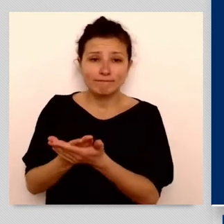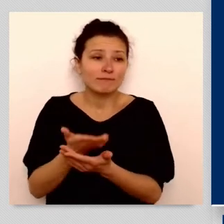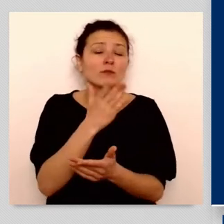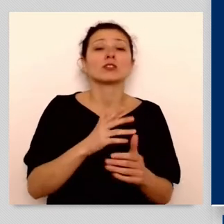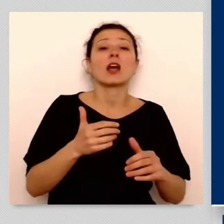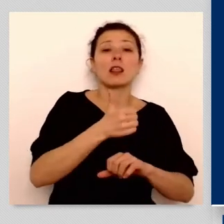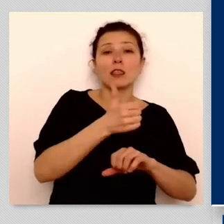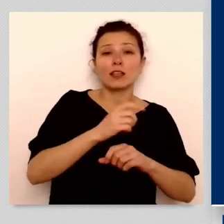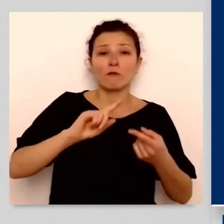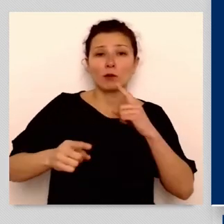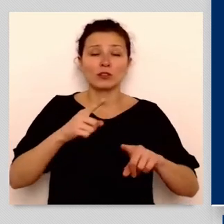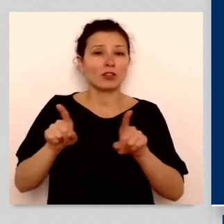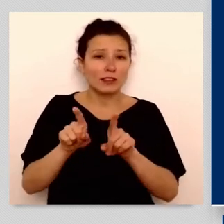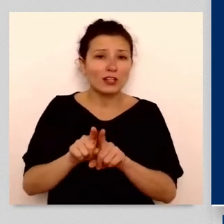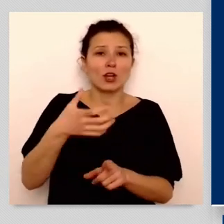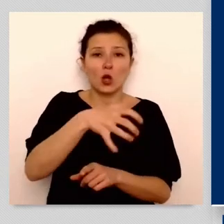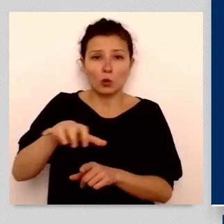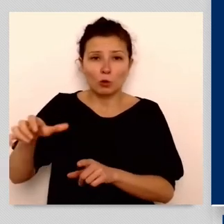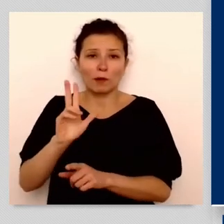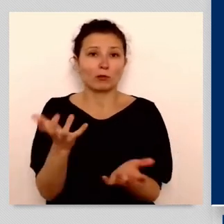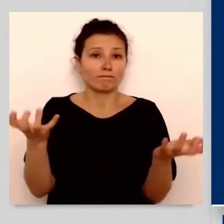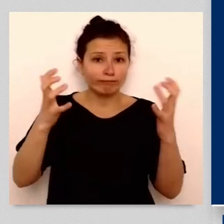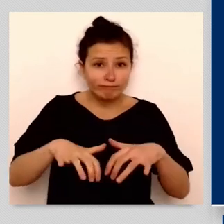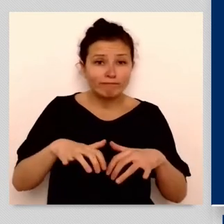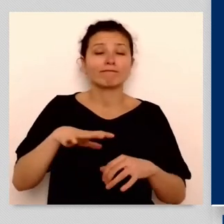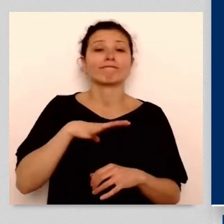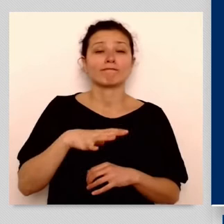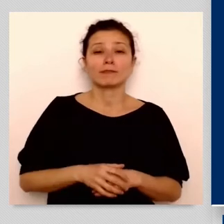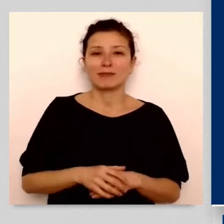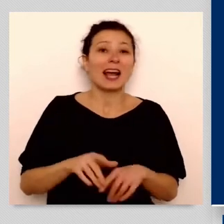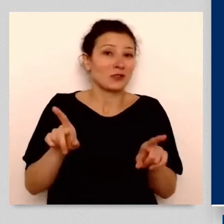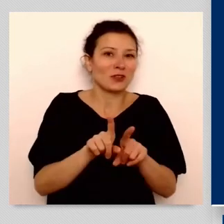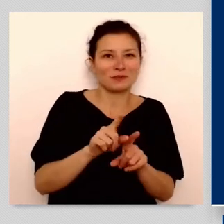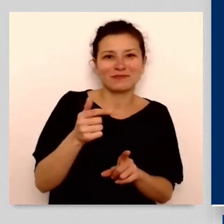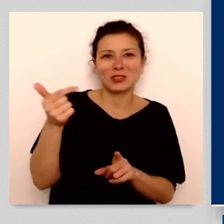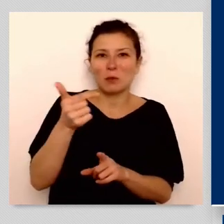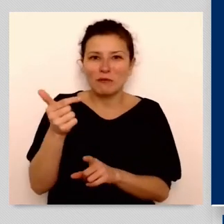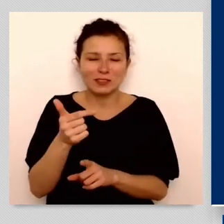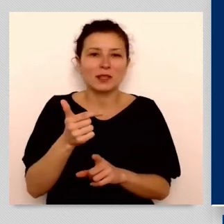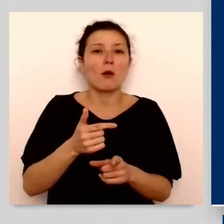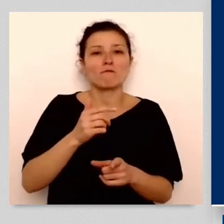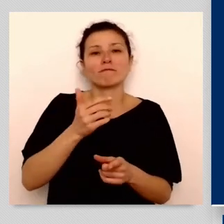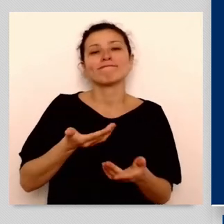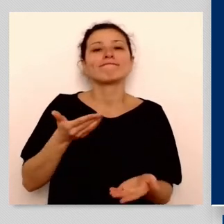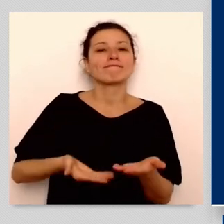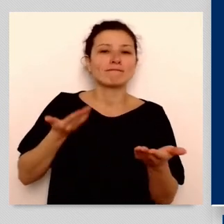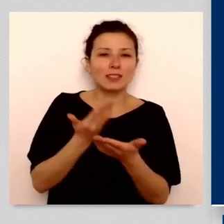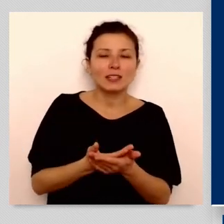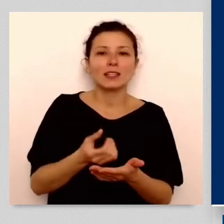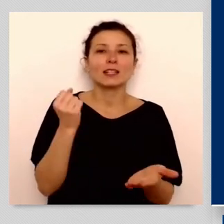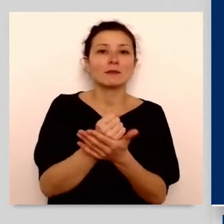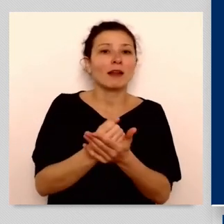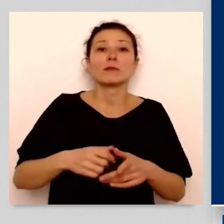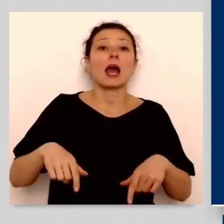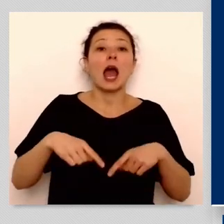zebrały, otwierają kolejne możliwości, ale też są zobowiązaniami. To jest kwestia deklaracji w sprawie powstrzymania wylesiania lasów